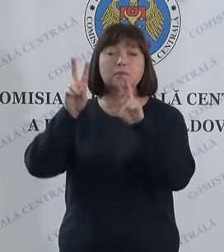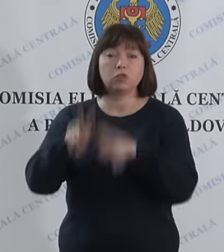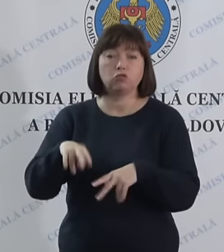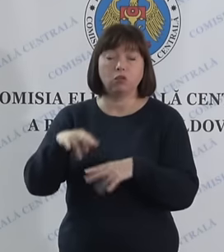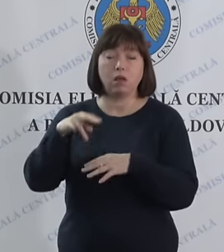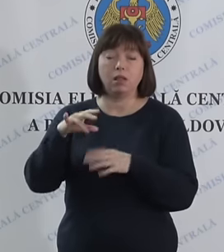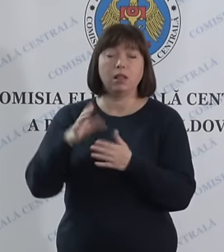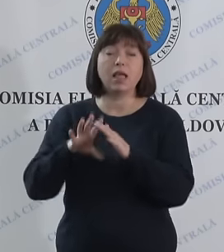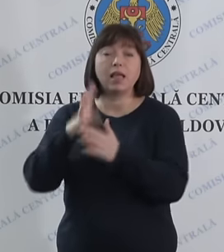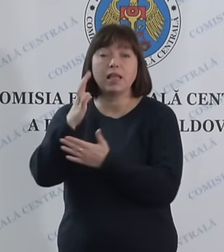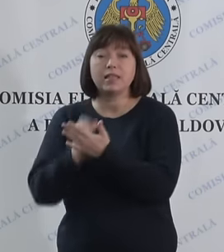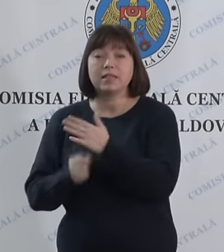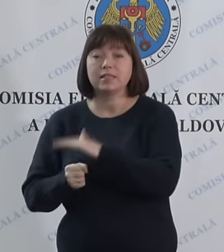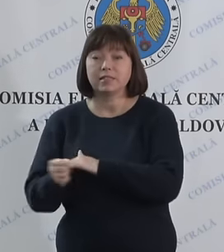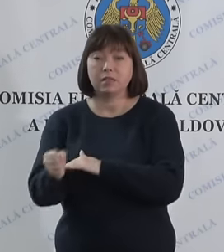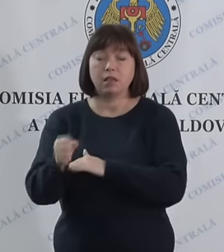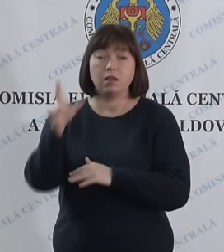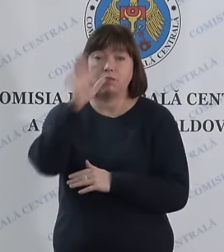la Chișinău.